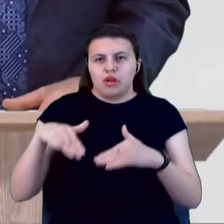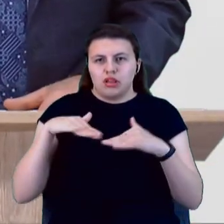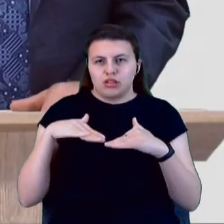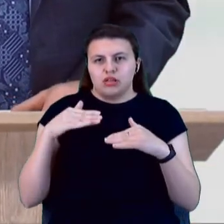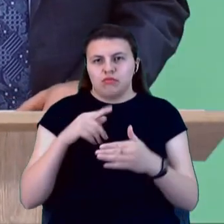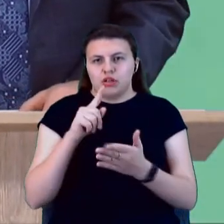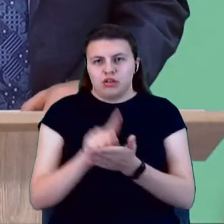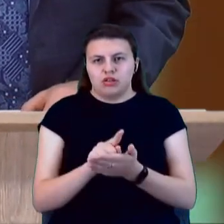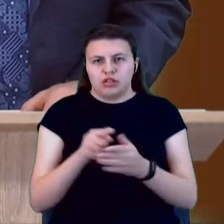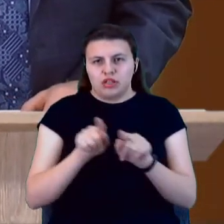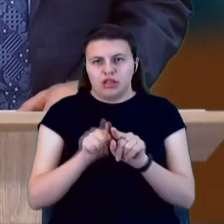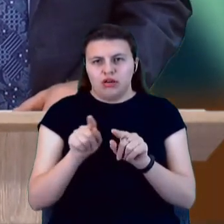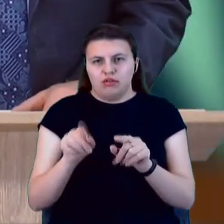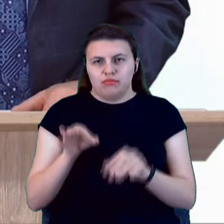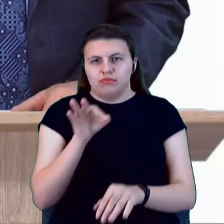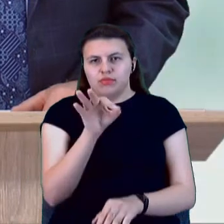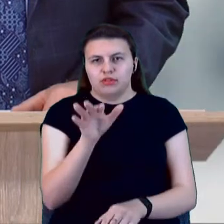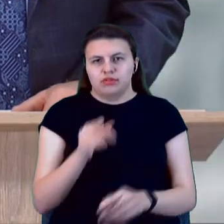выдавать их на гора.